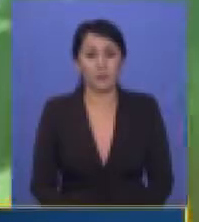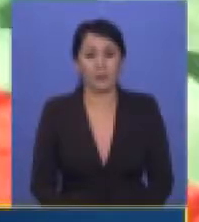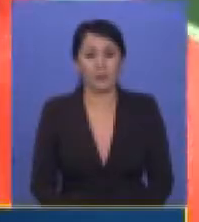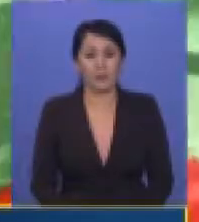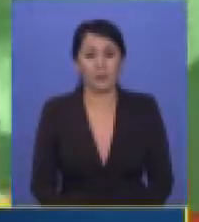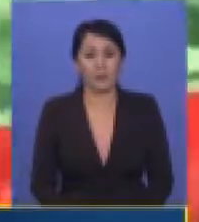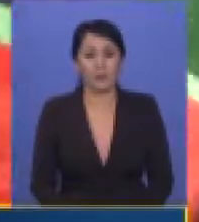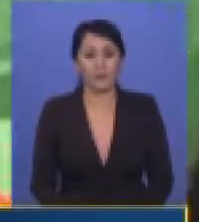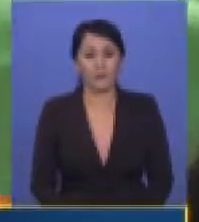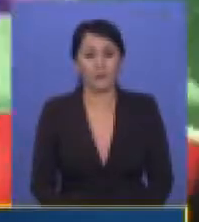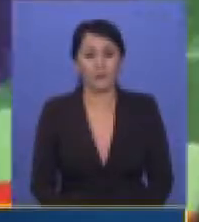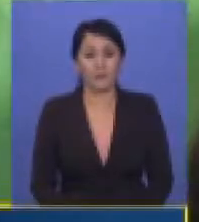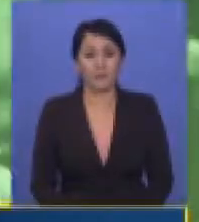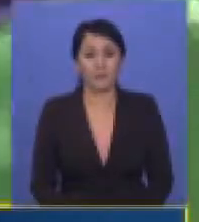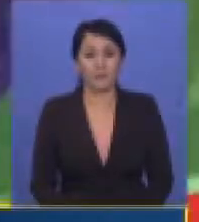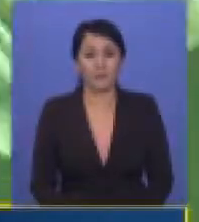аударайық.